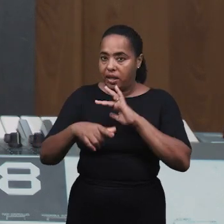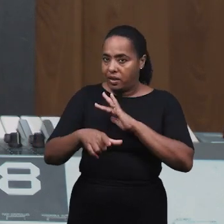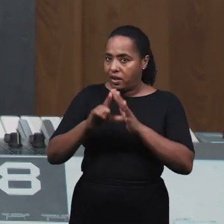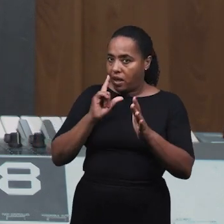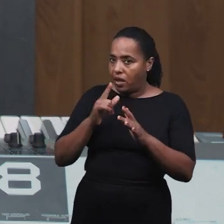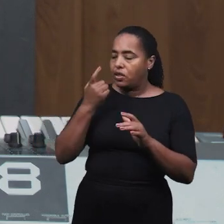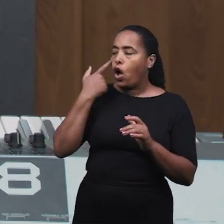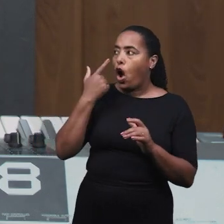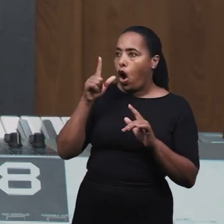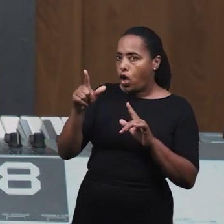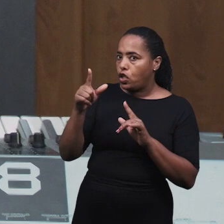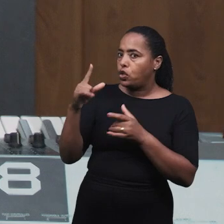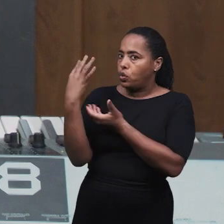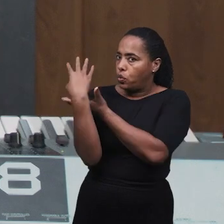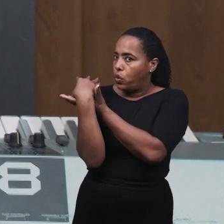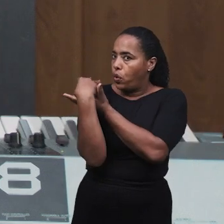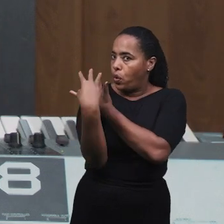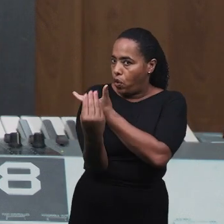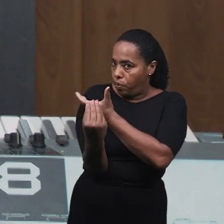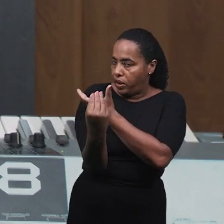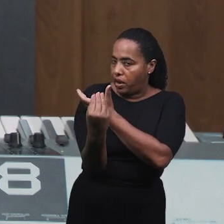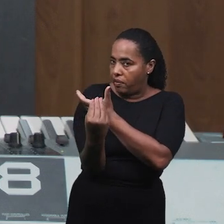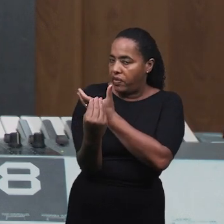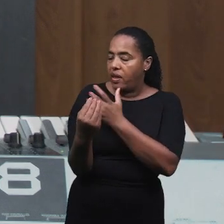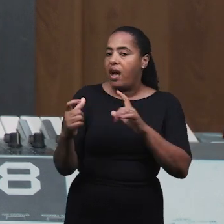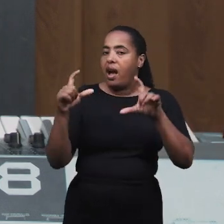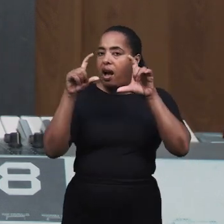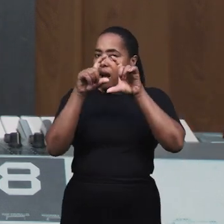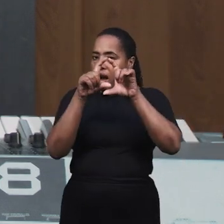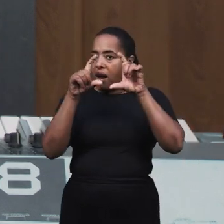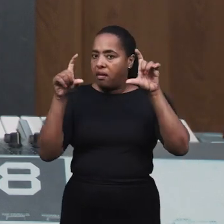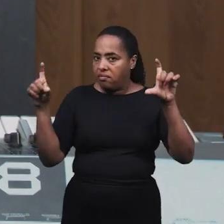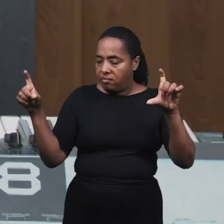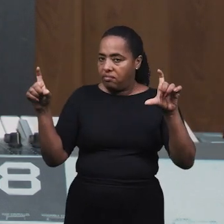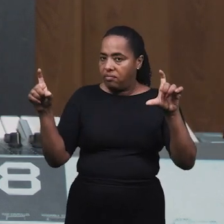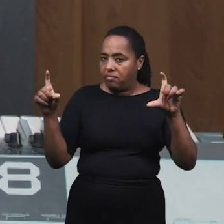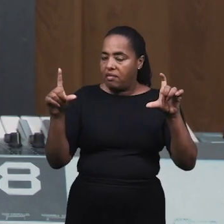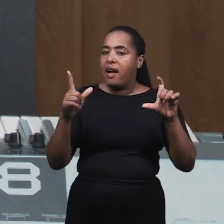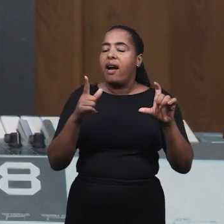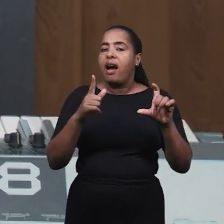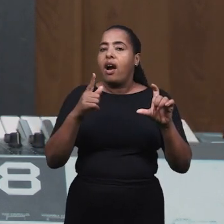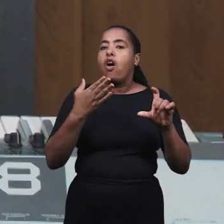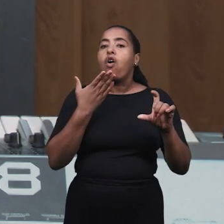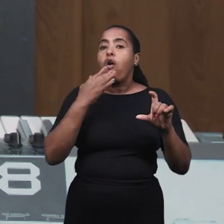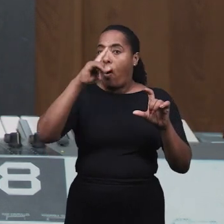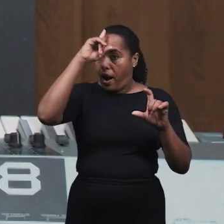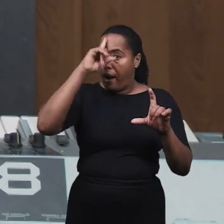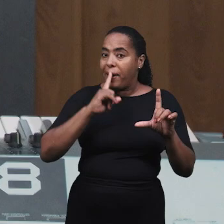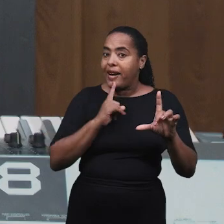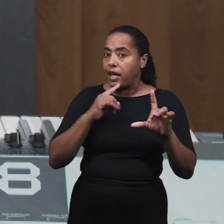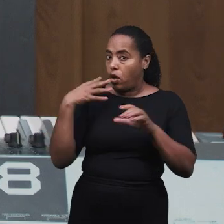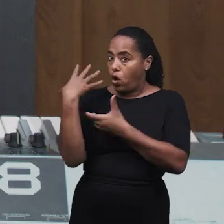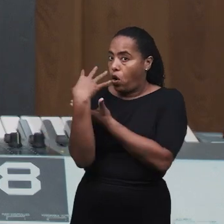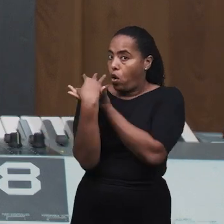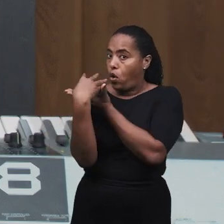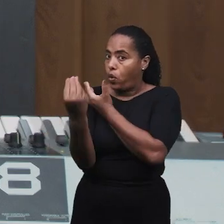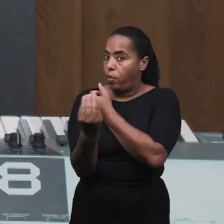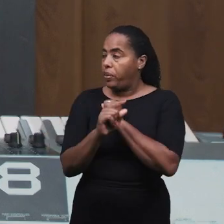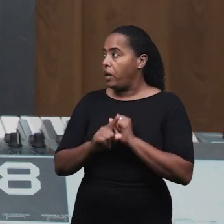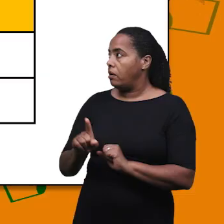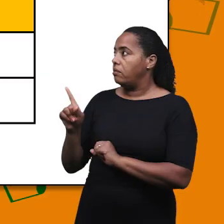juste. On va se faire le solfège avec moi. La phrase ici, jeune. Allons-y avec